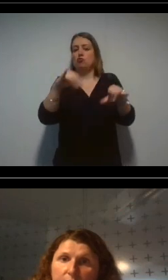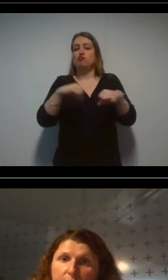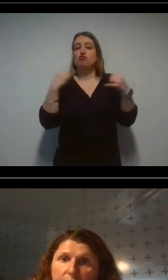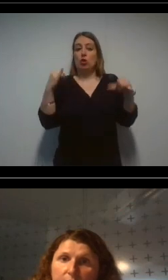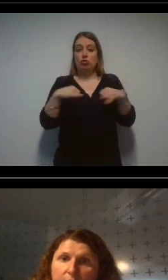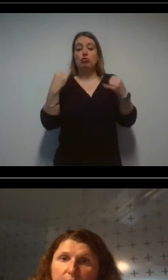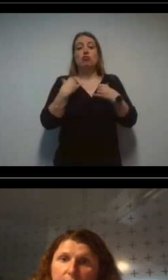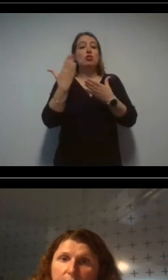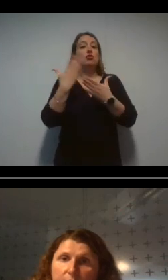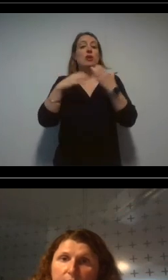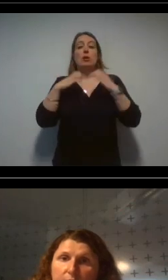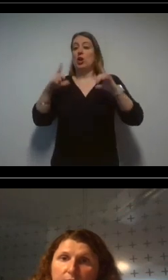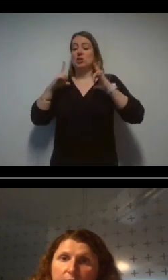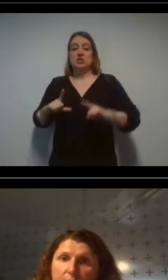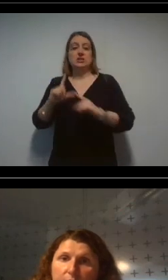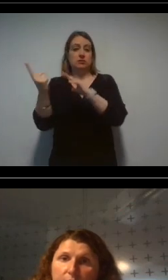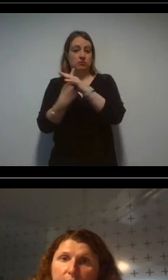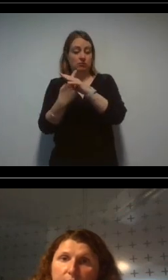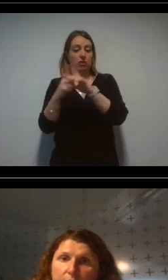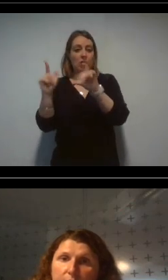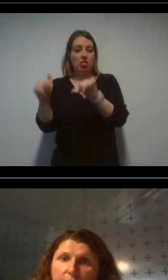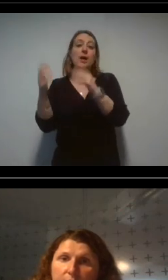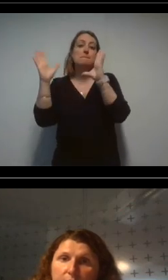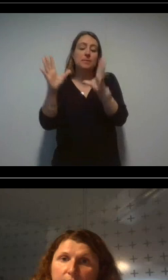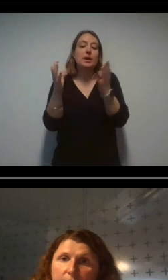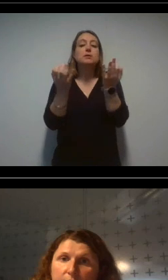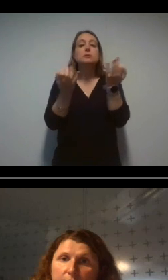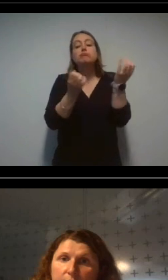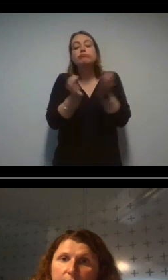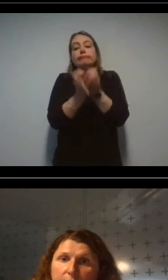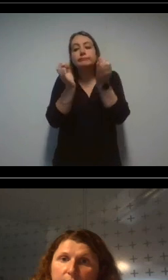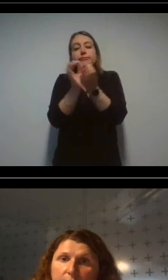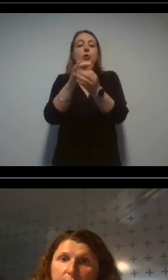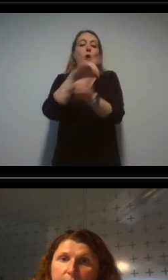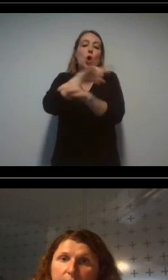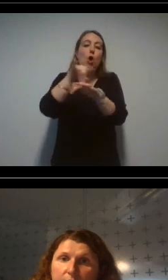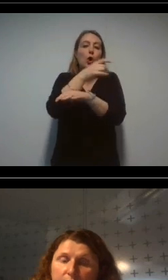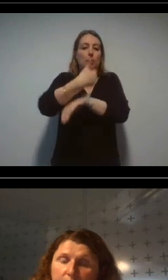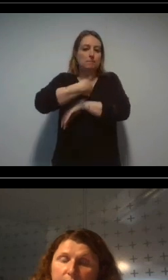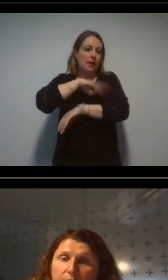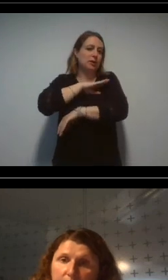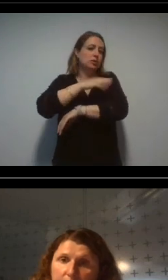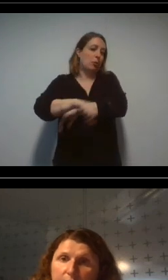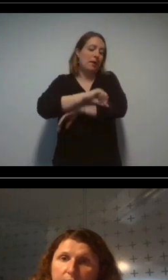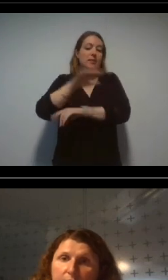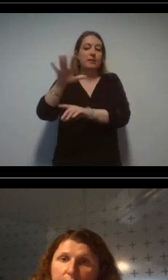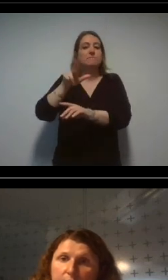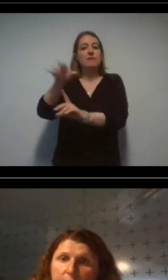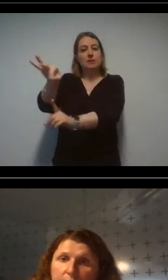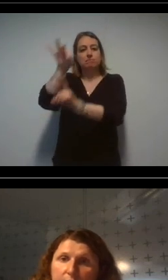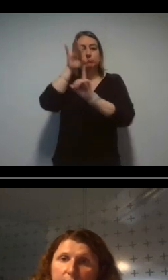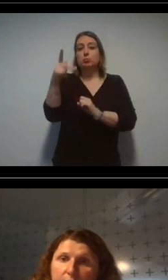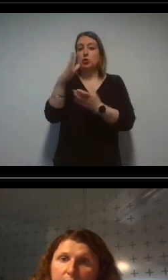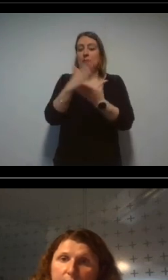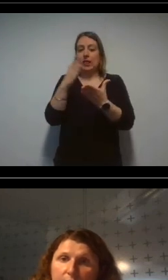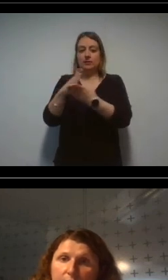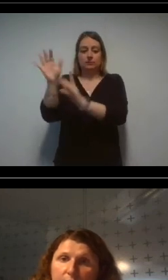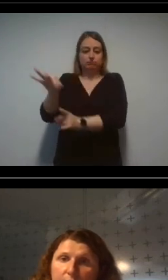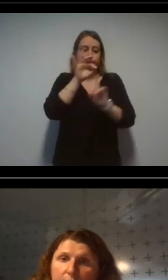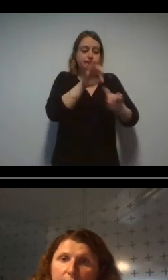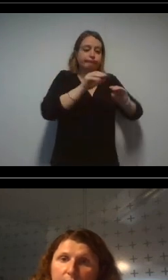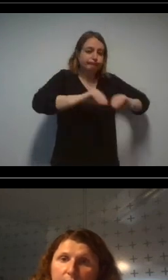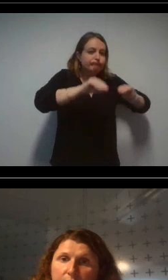dans les collèges et les lycées vont venir quelques heures dans la semaine pour un soutien particulier lié à leur situation de handicap. Ils